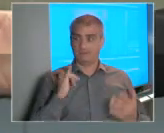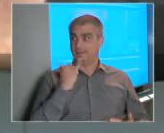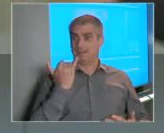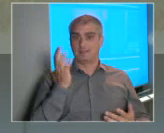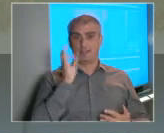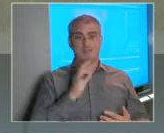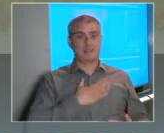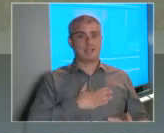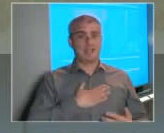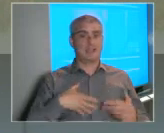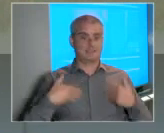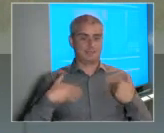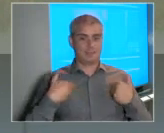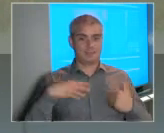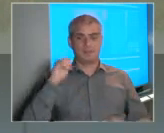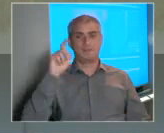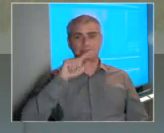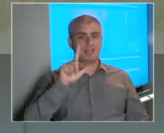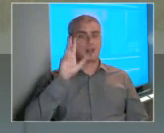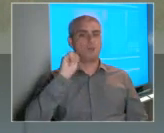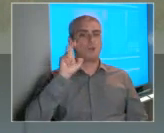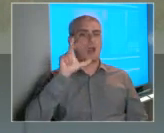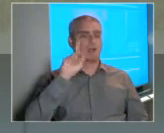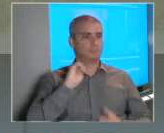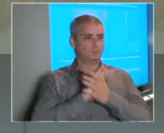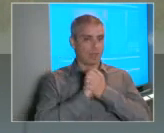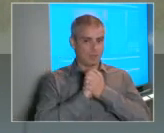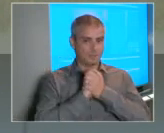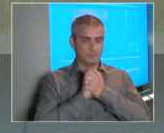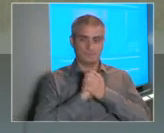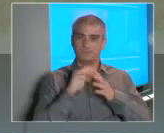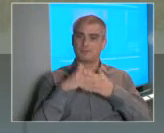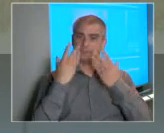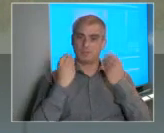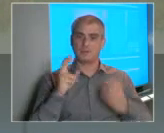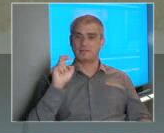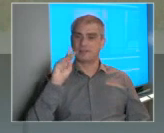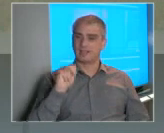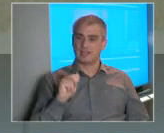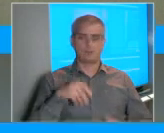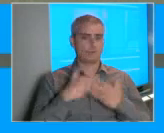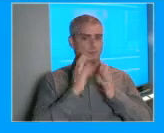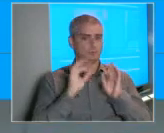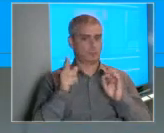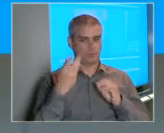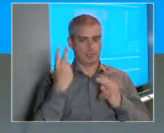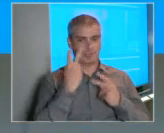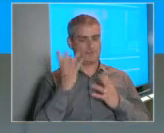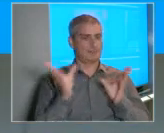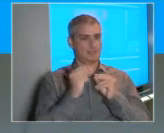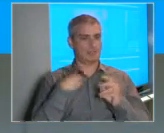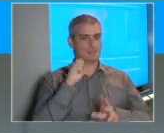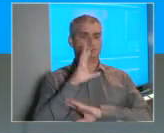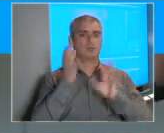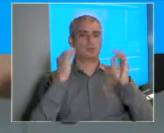זה עדיין חג שמח. מזל מועלם, שלום. בוקר טוב, עידן. בוקר מצוין, את כמובן תהיה איתנו גם